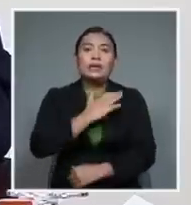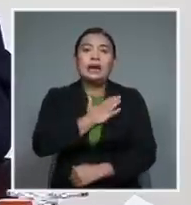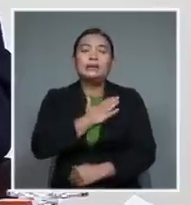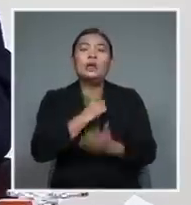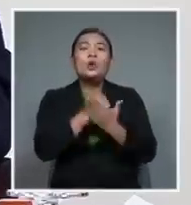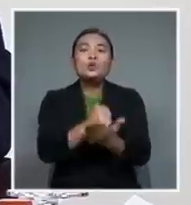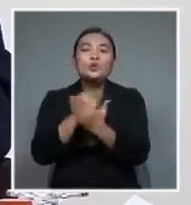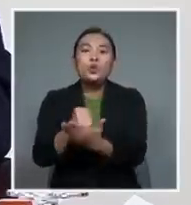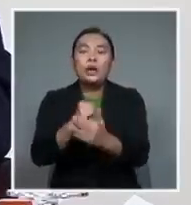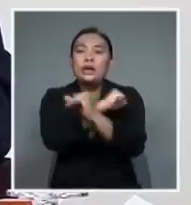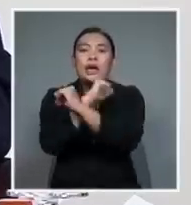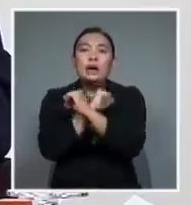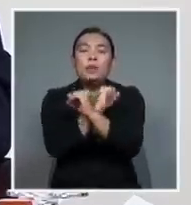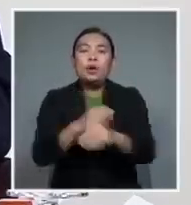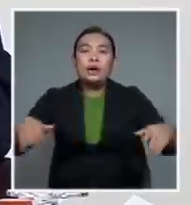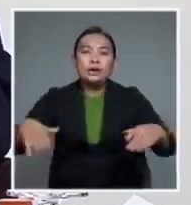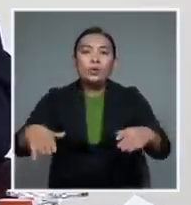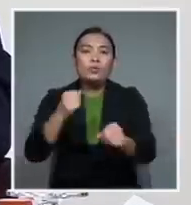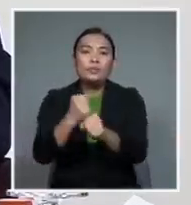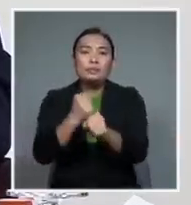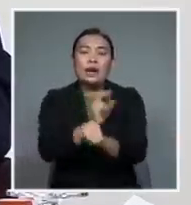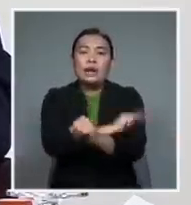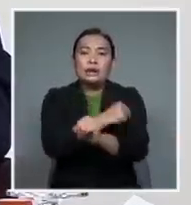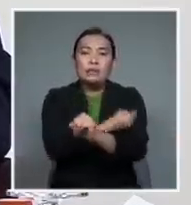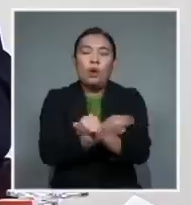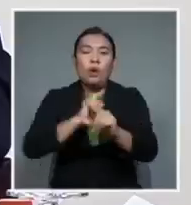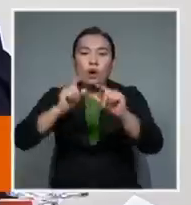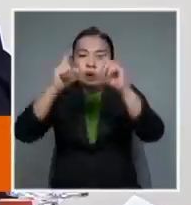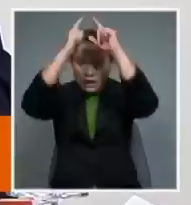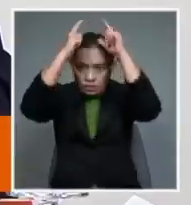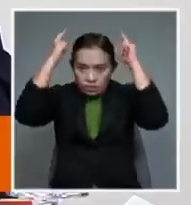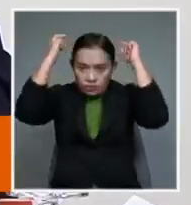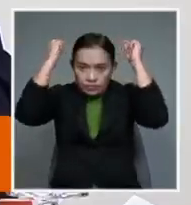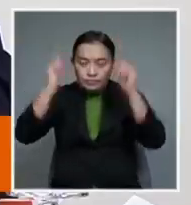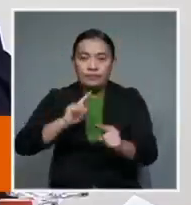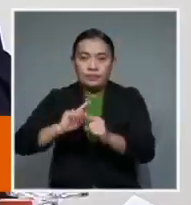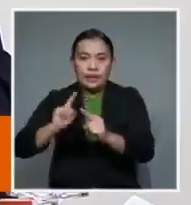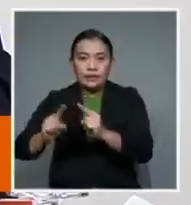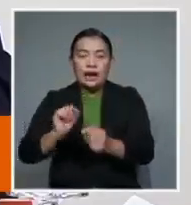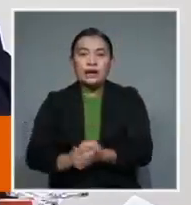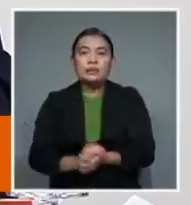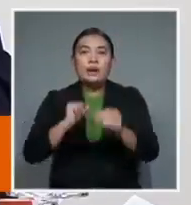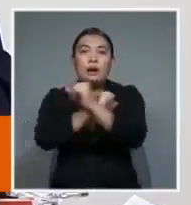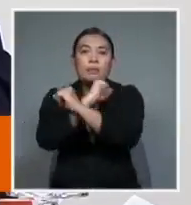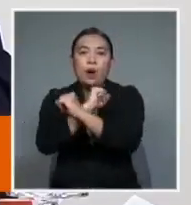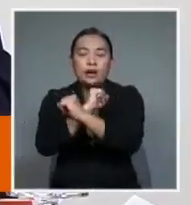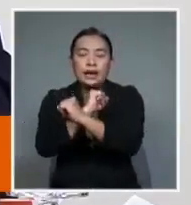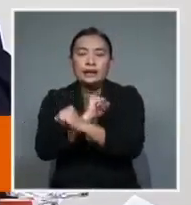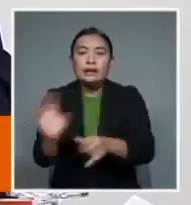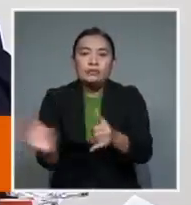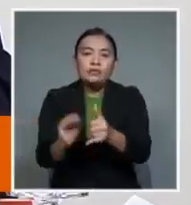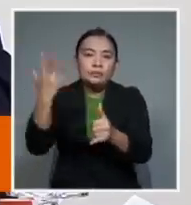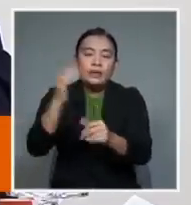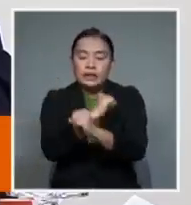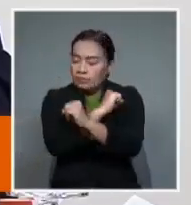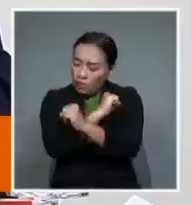องกันให้ทีมเราก็คือแพทย์พยาบาลบุคลากรทางการแพทย์อื่นๆเนี่ยได้รับความปลอดภัยไม่ติดเชื้อพูดง่าย